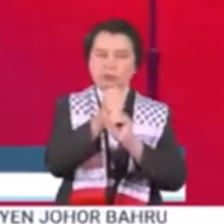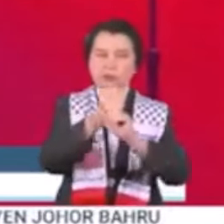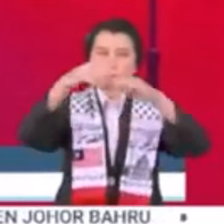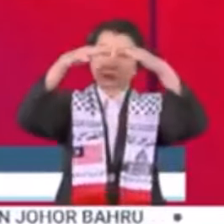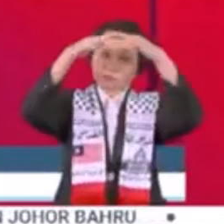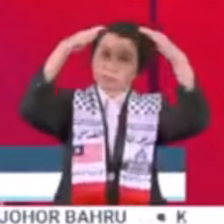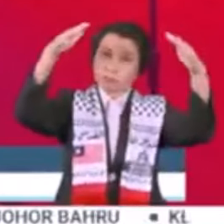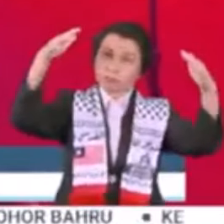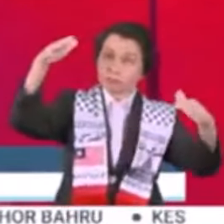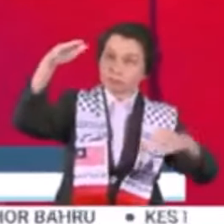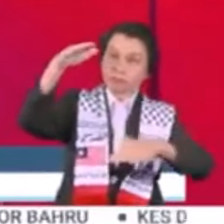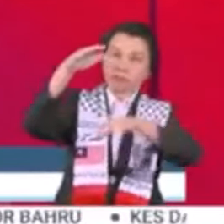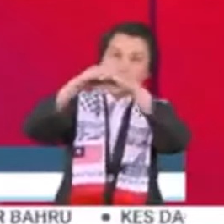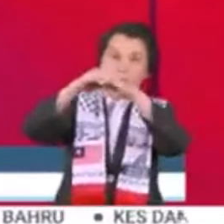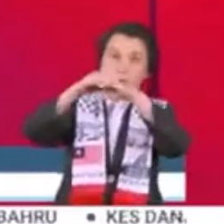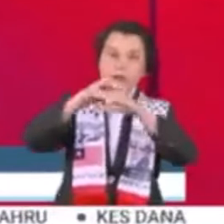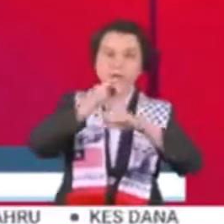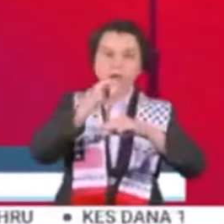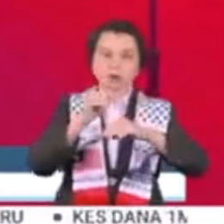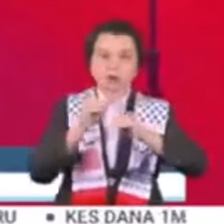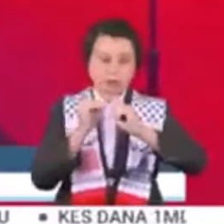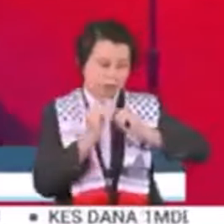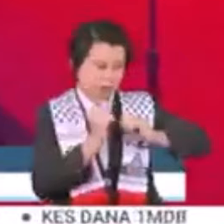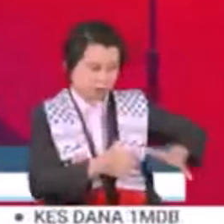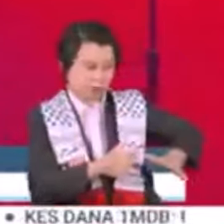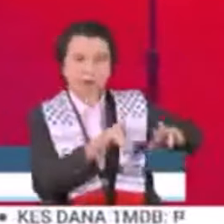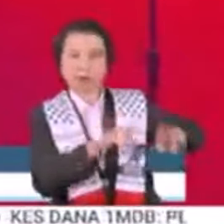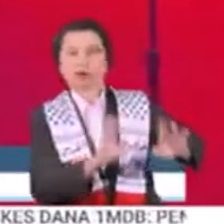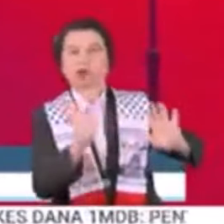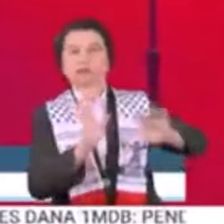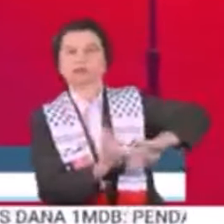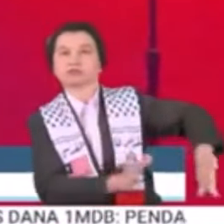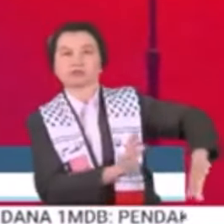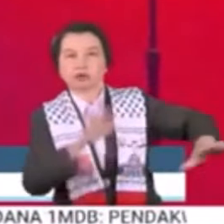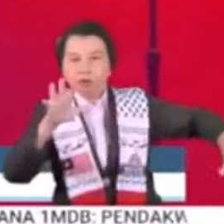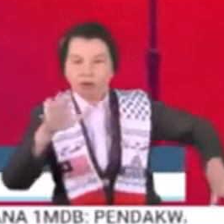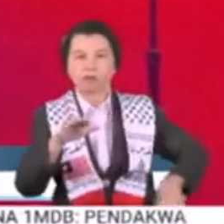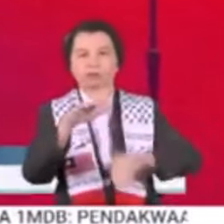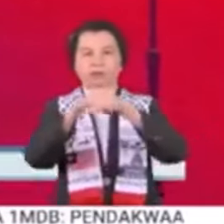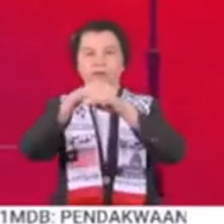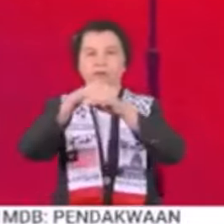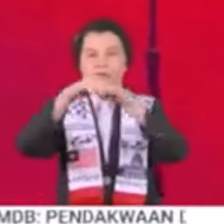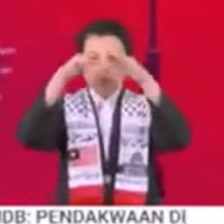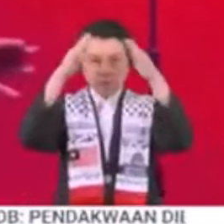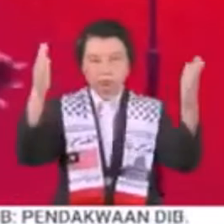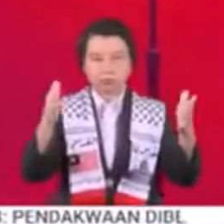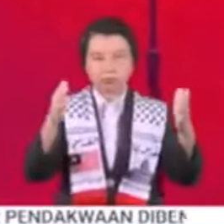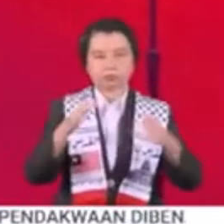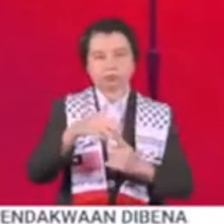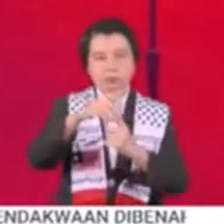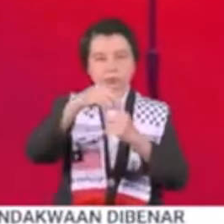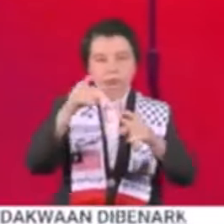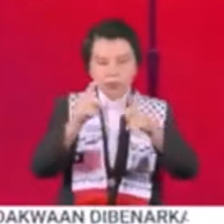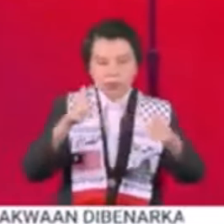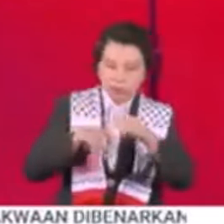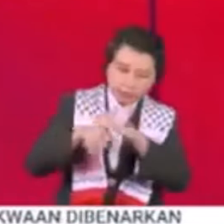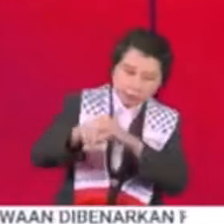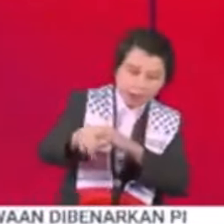itu, kita tidak meninggalkan rakyat di bawah, terutama kawasan